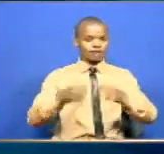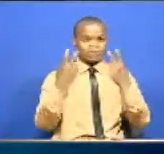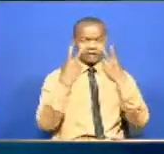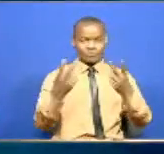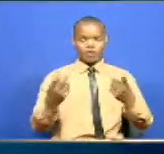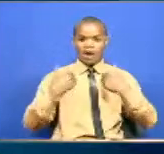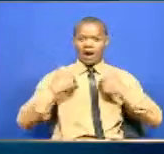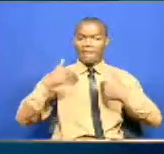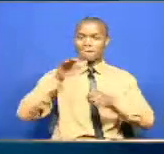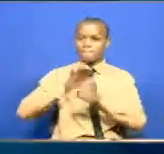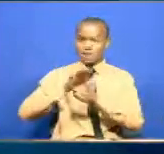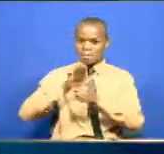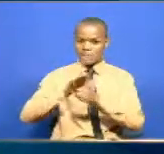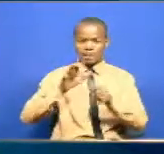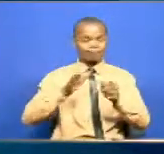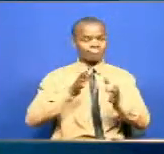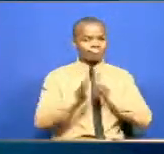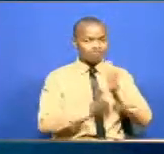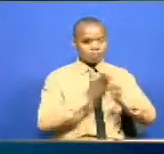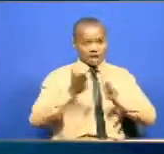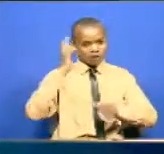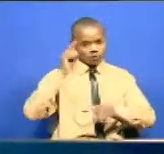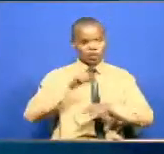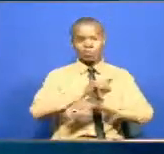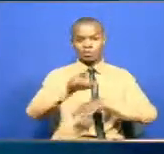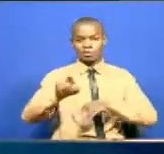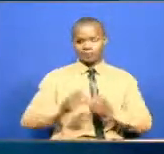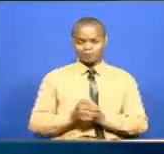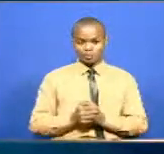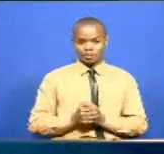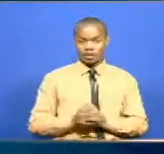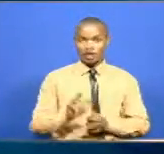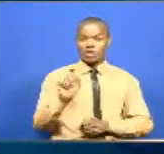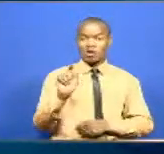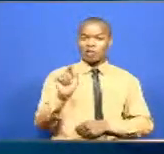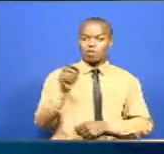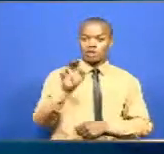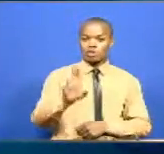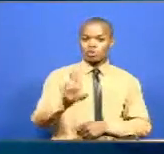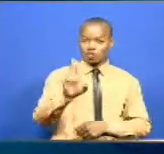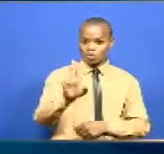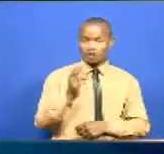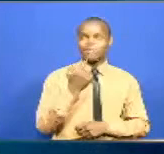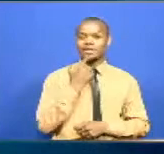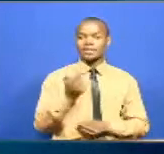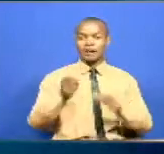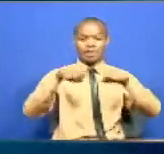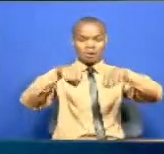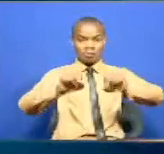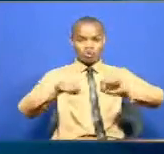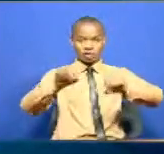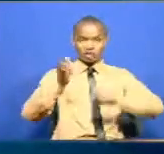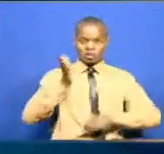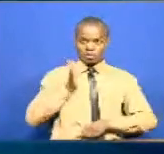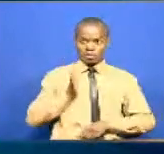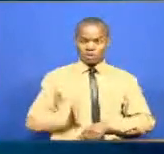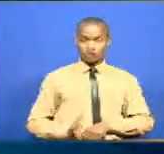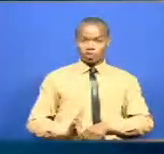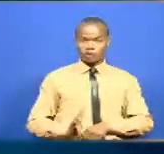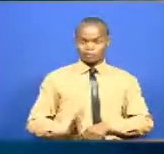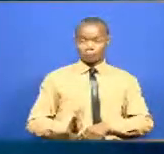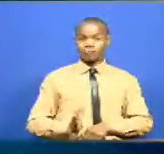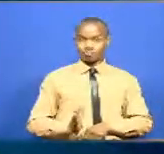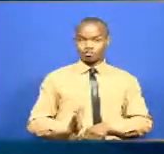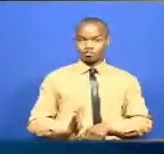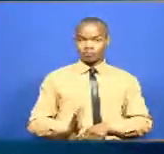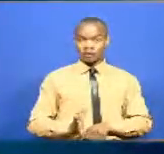mengi ambayo tumekuandalia hii leo. Moja kwa moja mtazamaji, Rais Uhuru Kenyatta amewahimiza waendeshaji pikipiki ambao wanafahamika kama